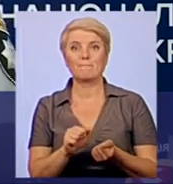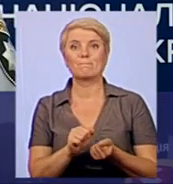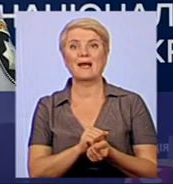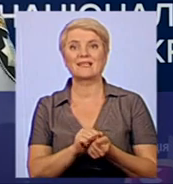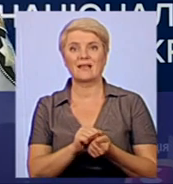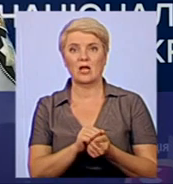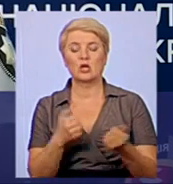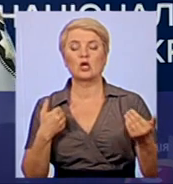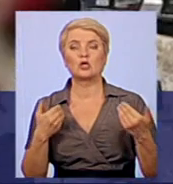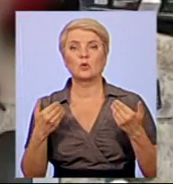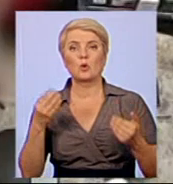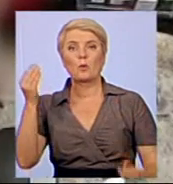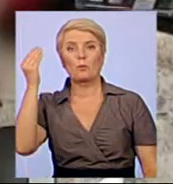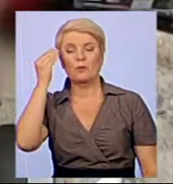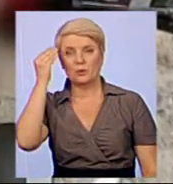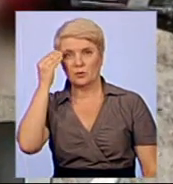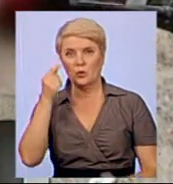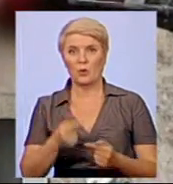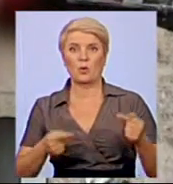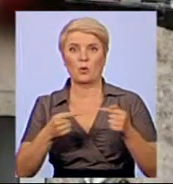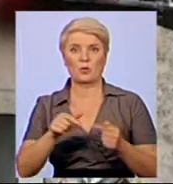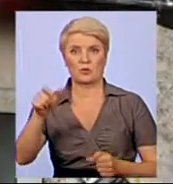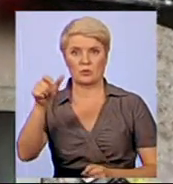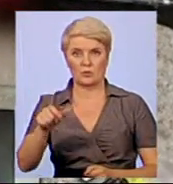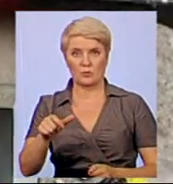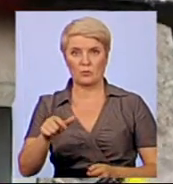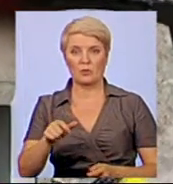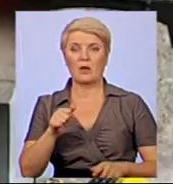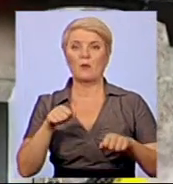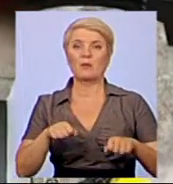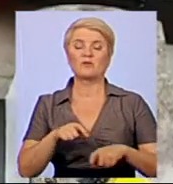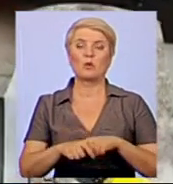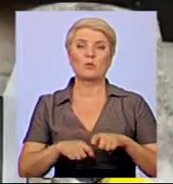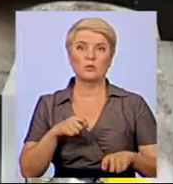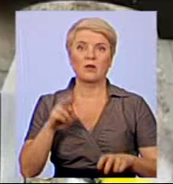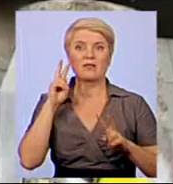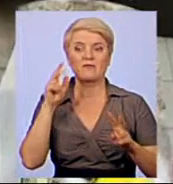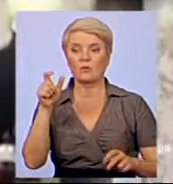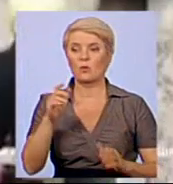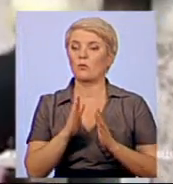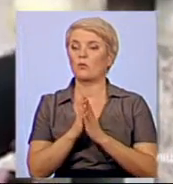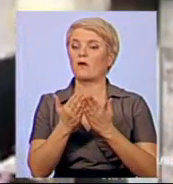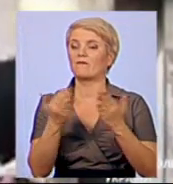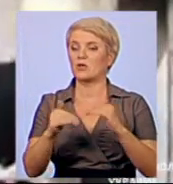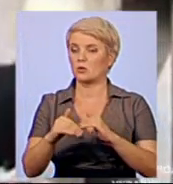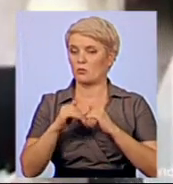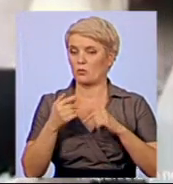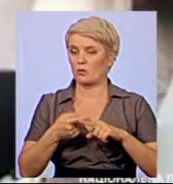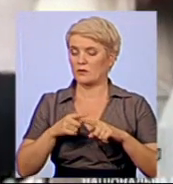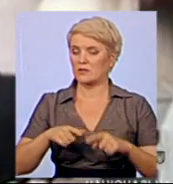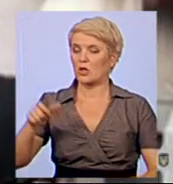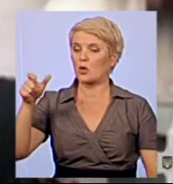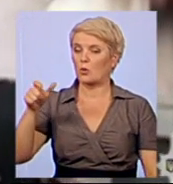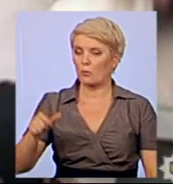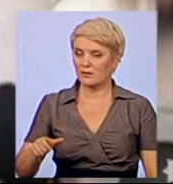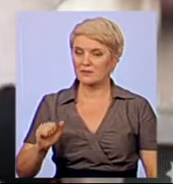щодо підозри конкретної за ознаками правопорушення одного з невідомих нам громадян і хочемо вашої допомоги. Саме цей громадянин,